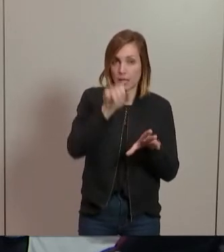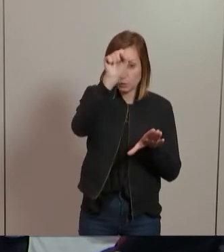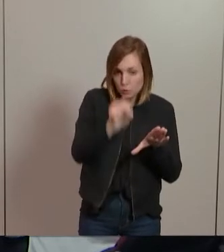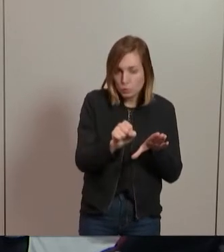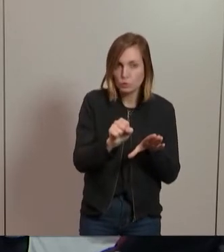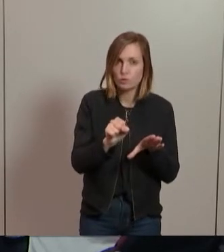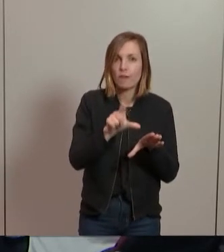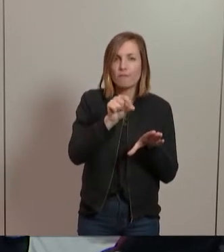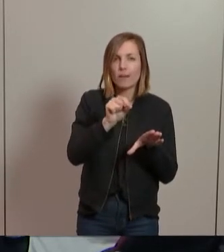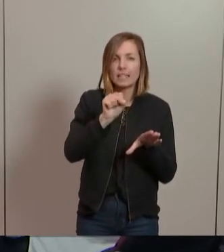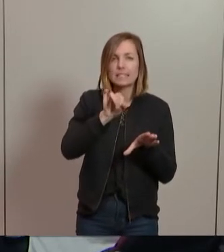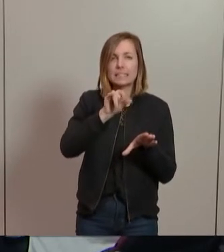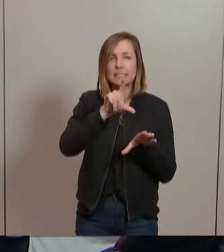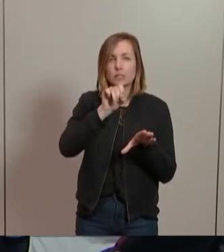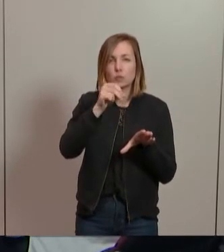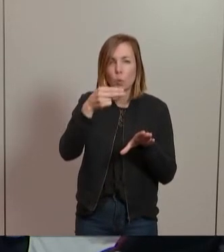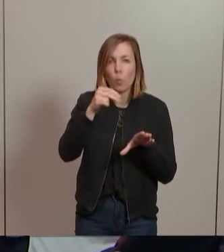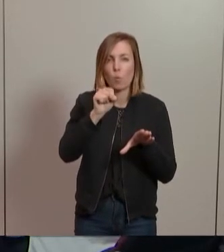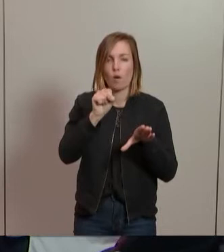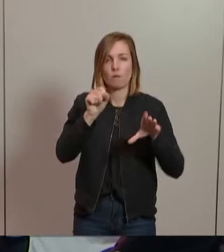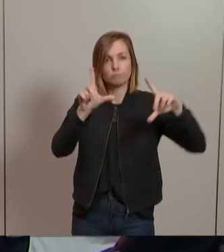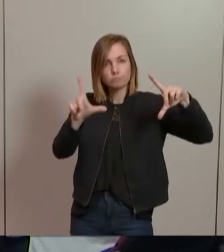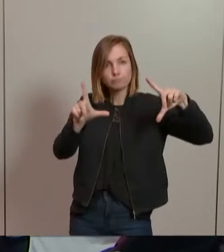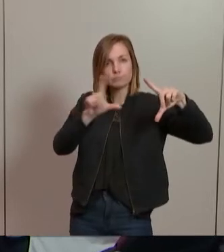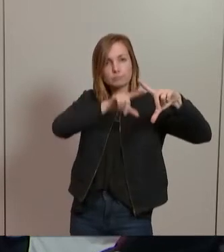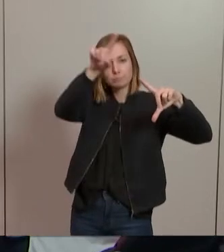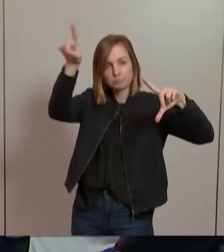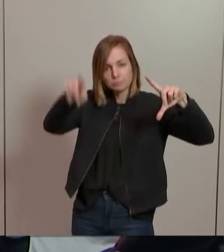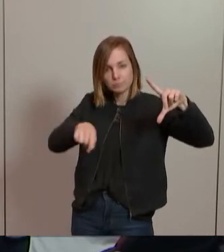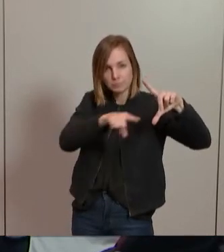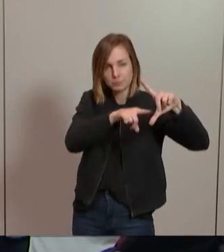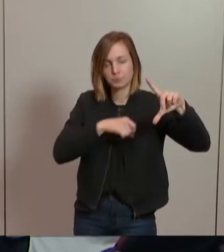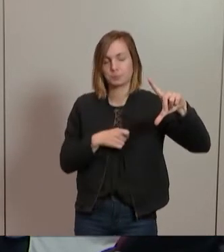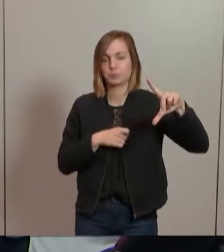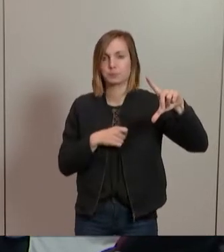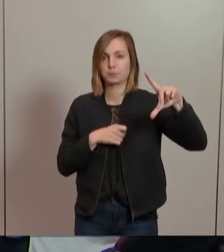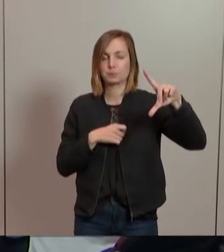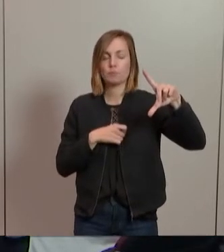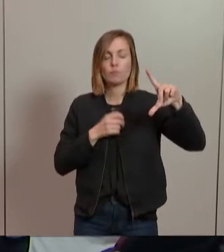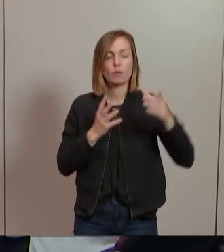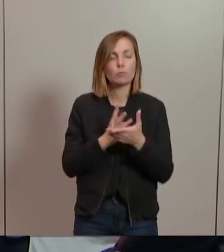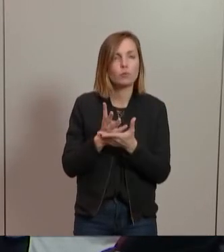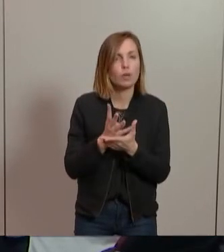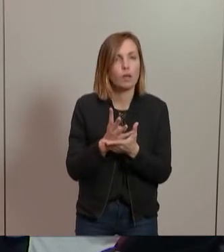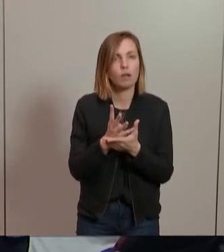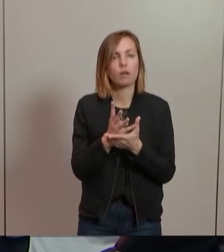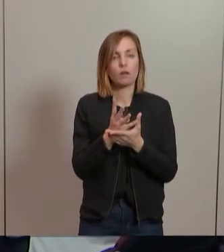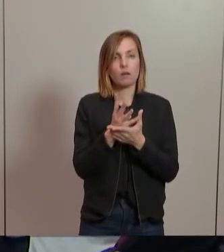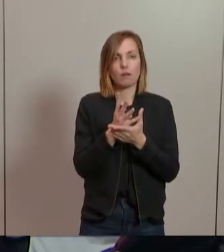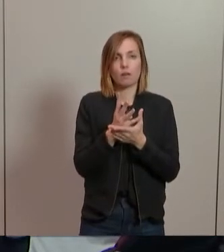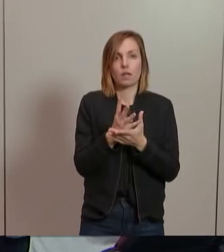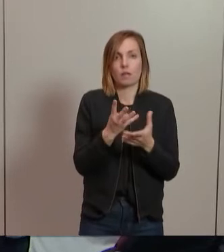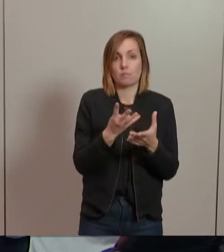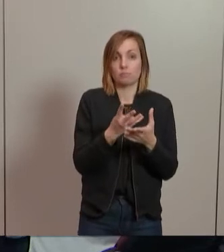Vincillons délimité par la rue de la Gabardière, la rue de la Coran et la rue de Mortray des Carterons. Ce projet se développera au sein